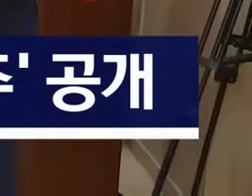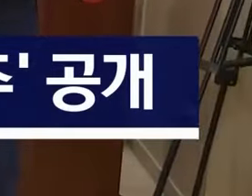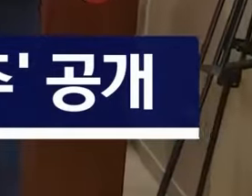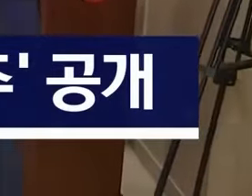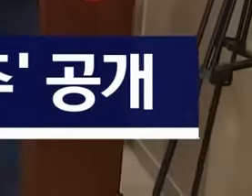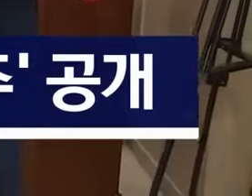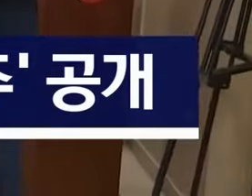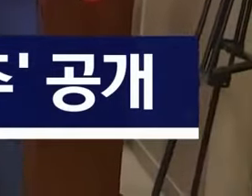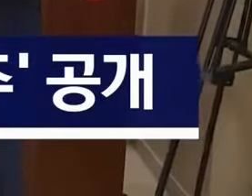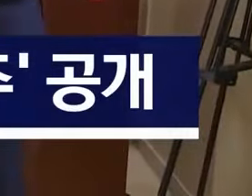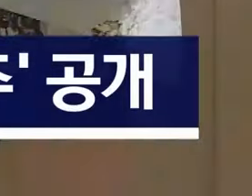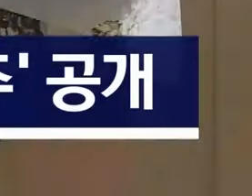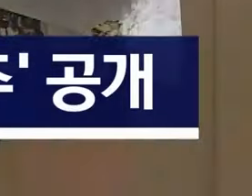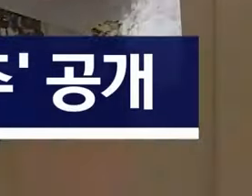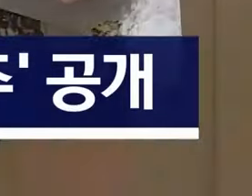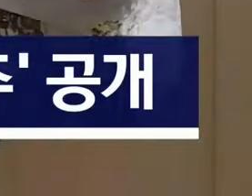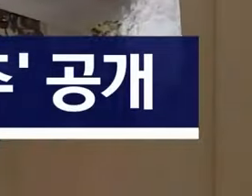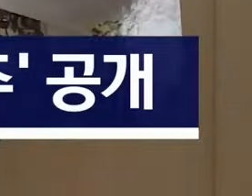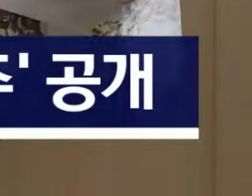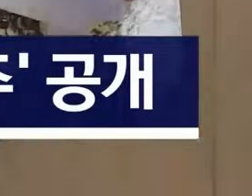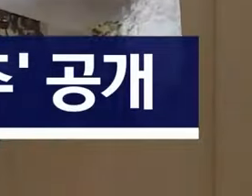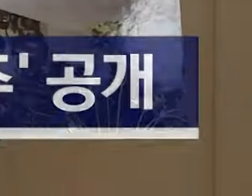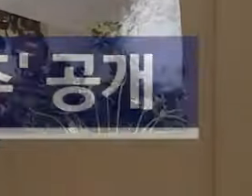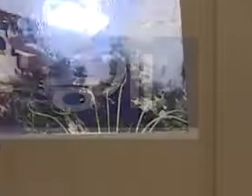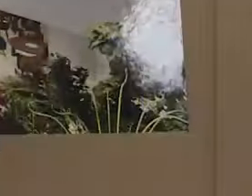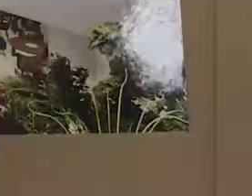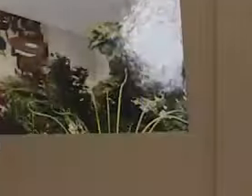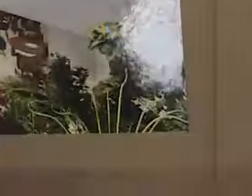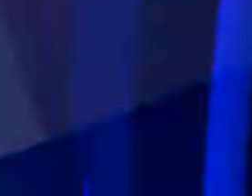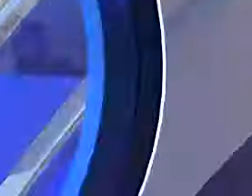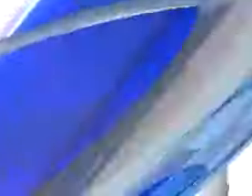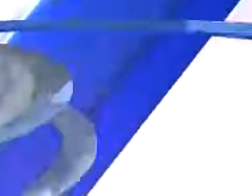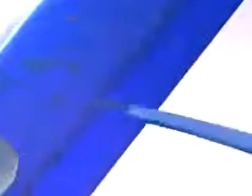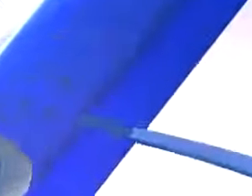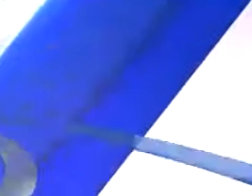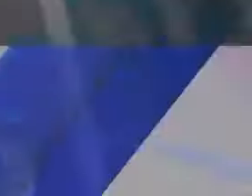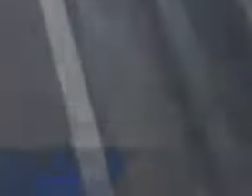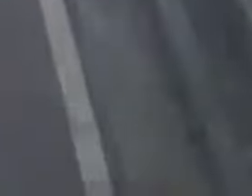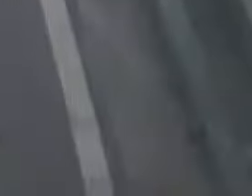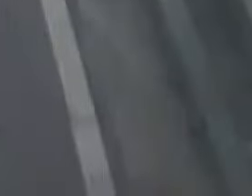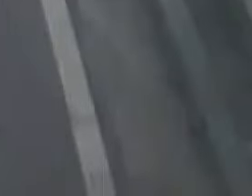내세워 전통과 현대, 미래를 한 건물에 담아냈습니다.